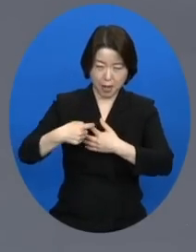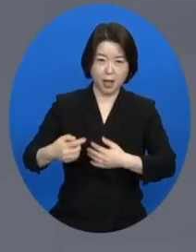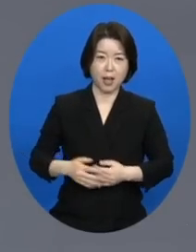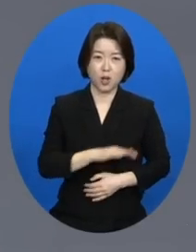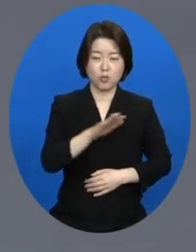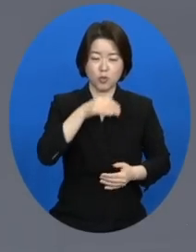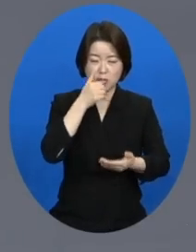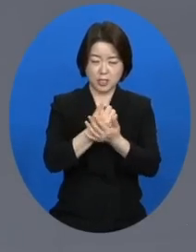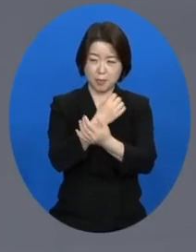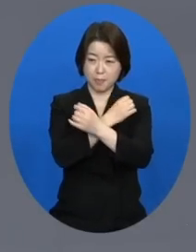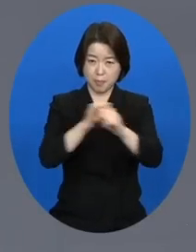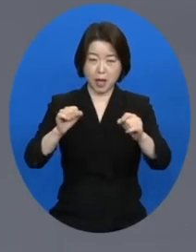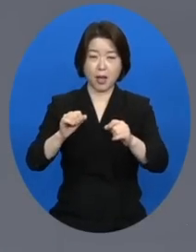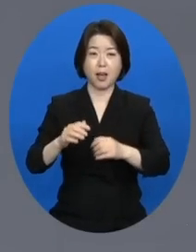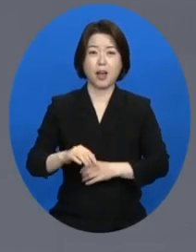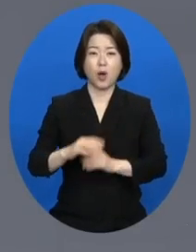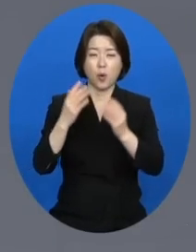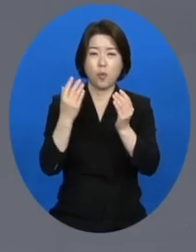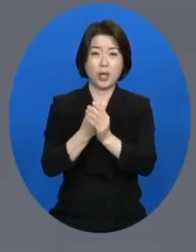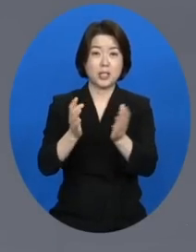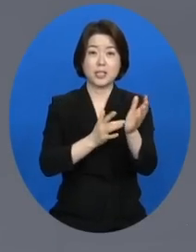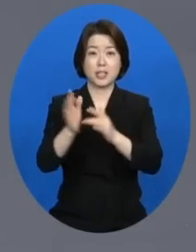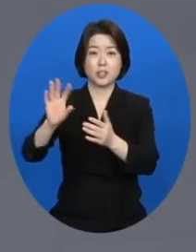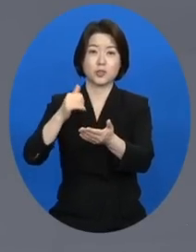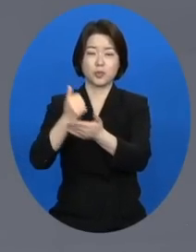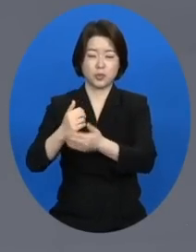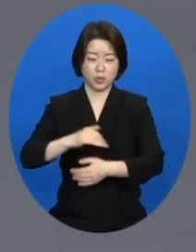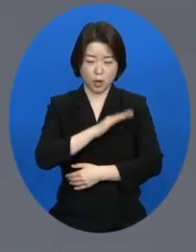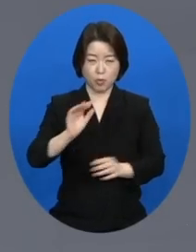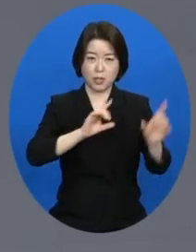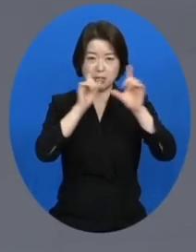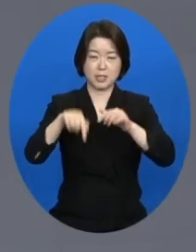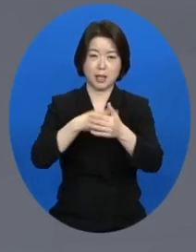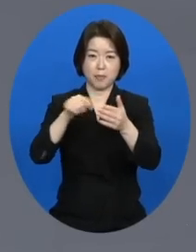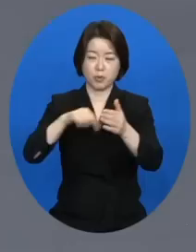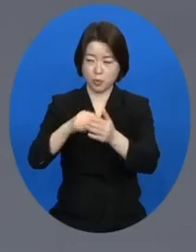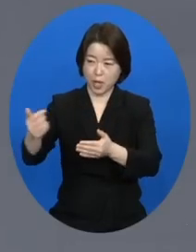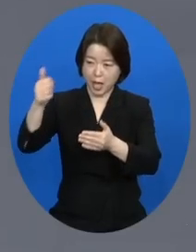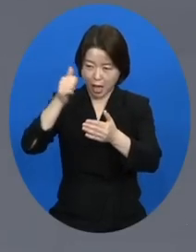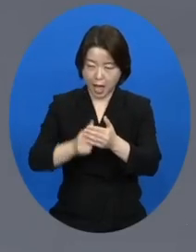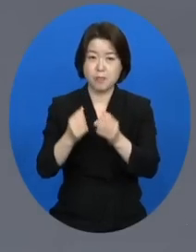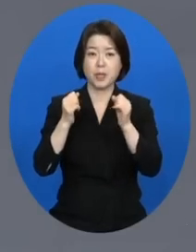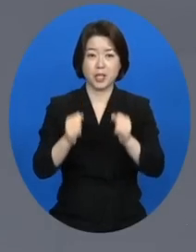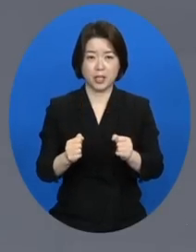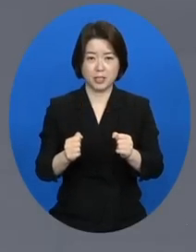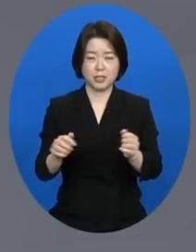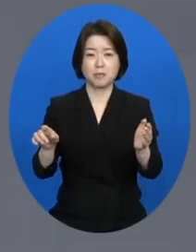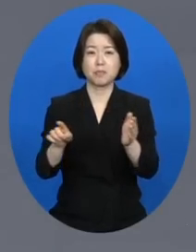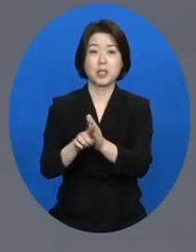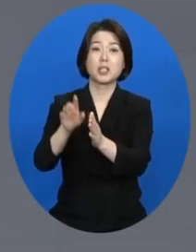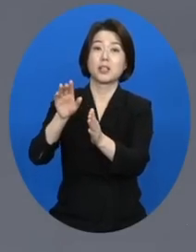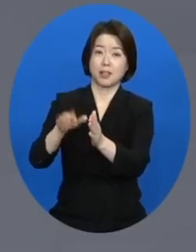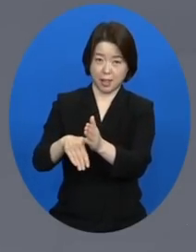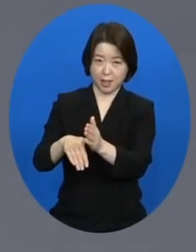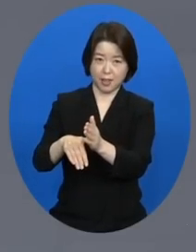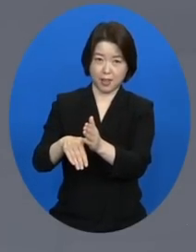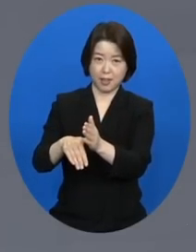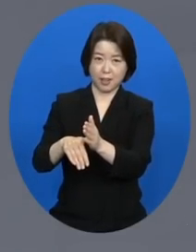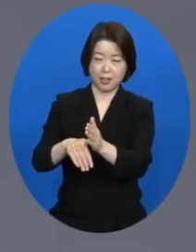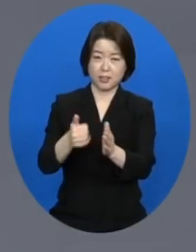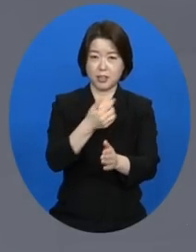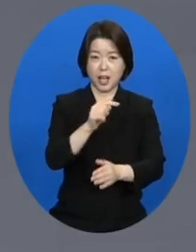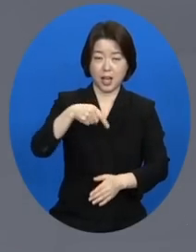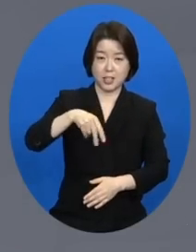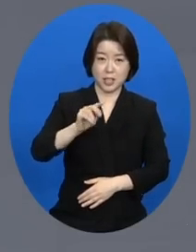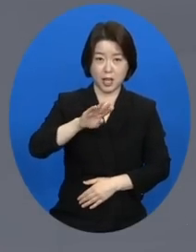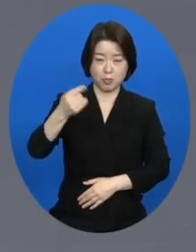사하신 그 완전하신 예수 그리스도가 우리의 삶 가운데 함께 하심을 믿을 때에 여러분 그 하사브를